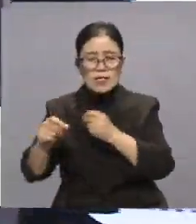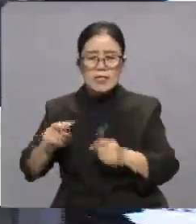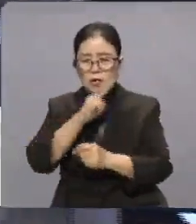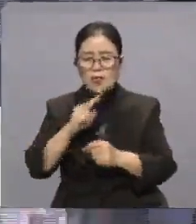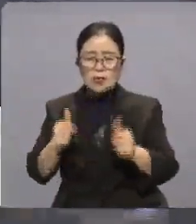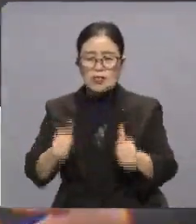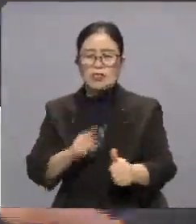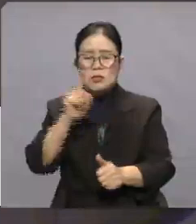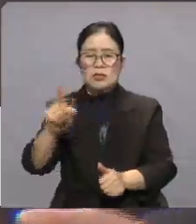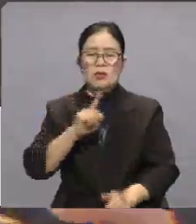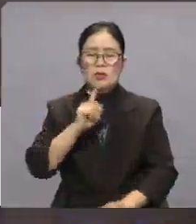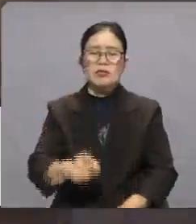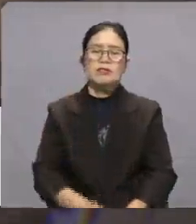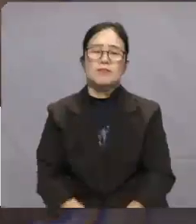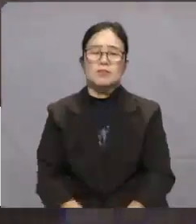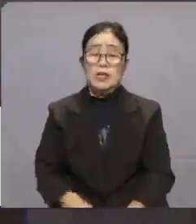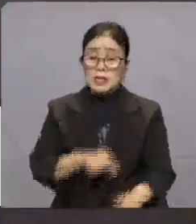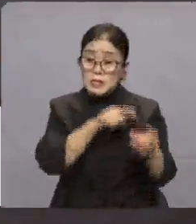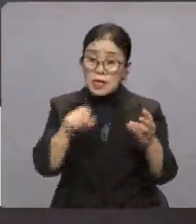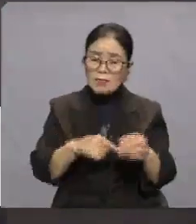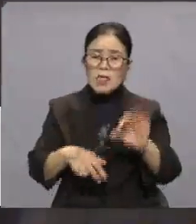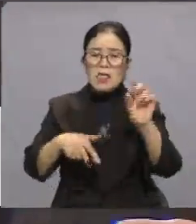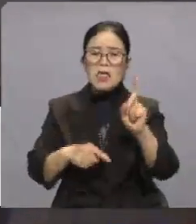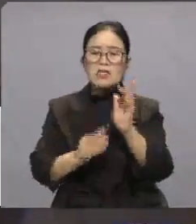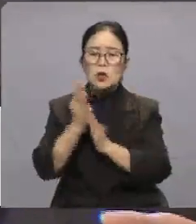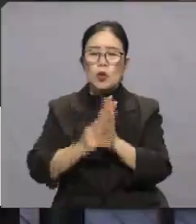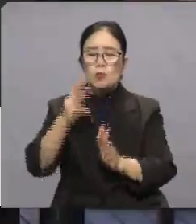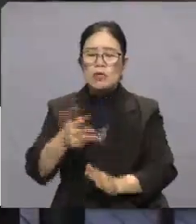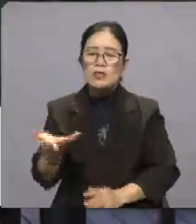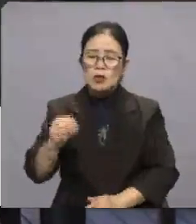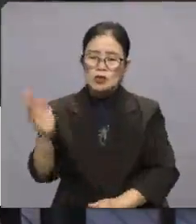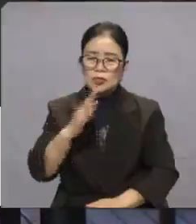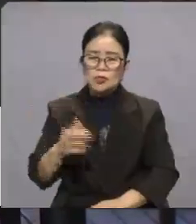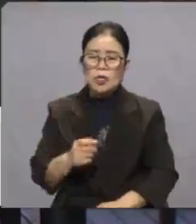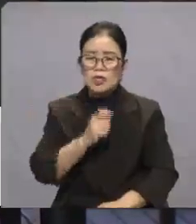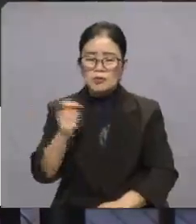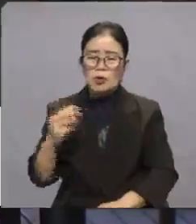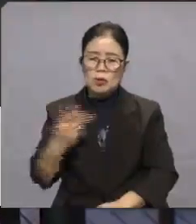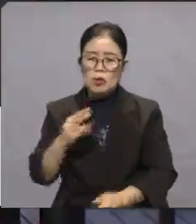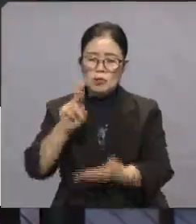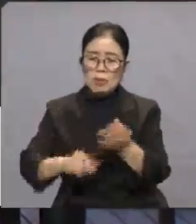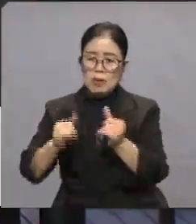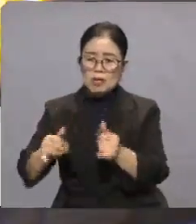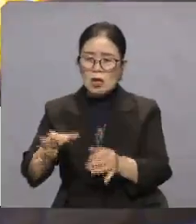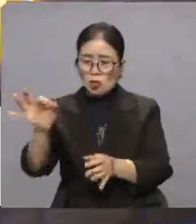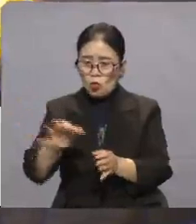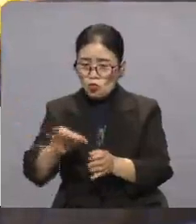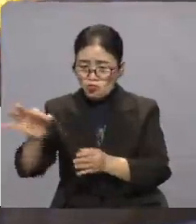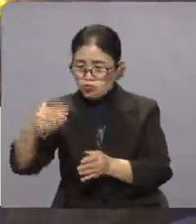기소했다고 밝혔습니다 이들은 1조 8 5천억 원 상당해 팀원 위메프 판매자 정상대 을